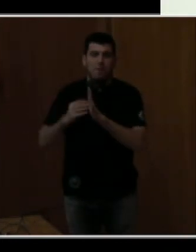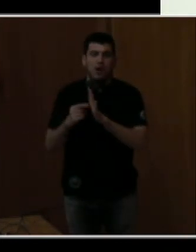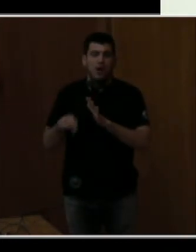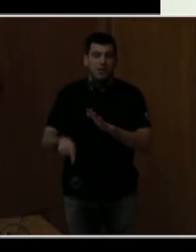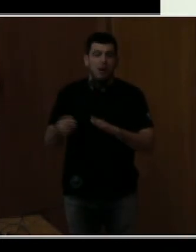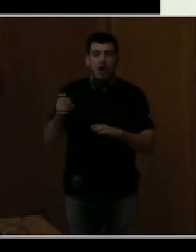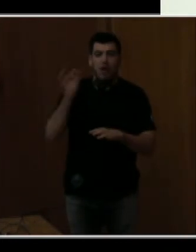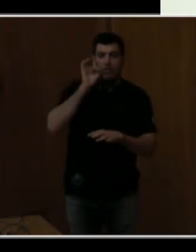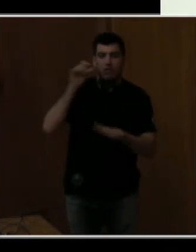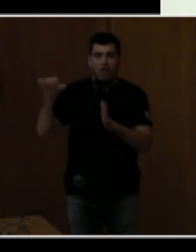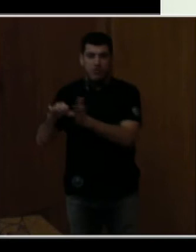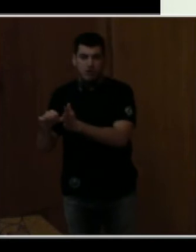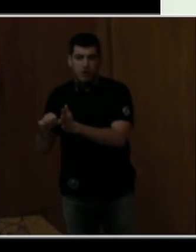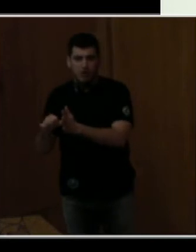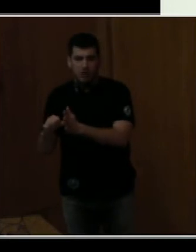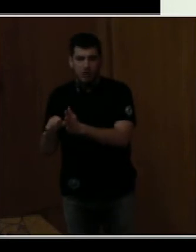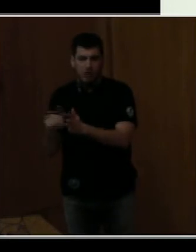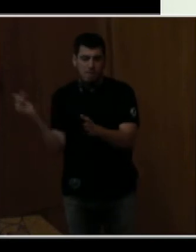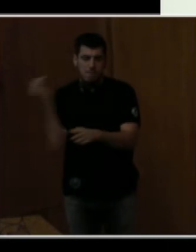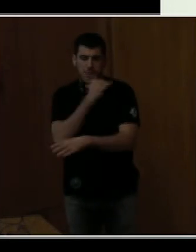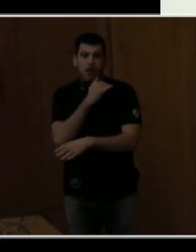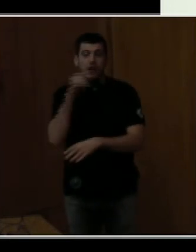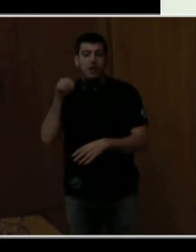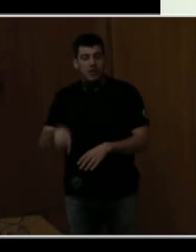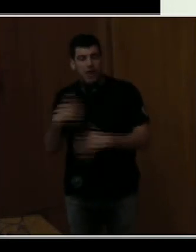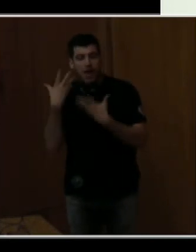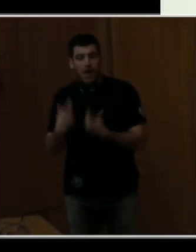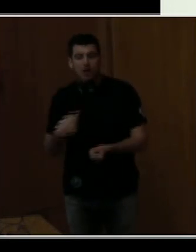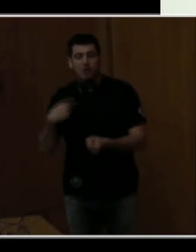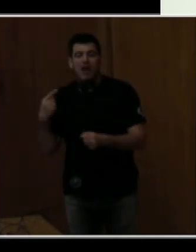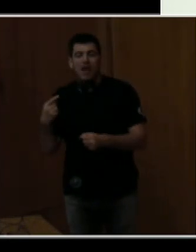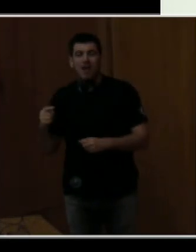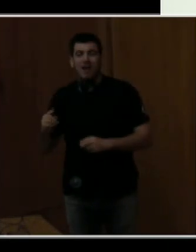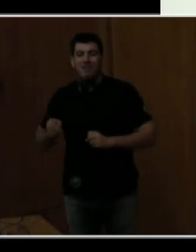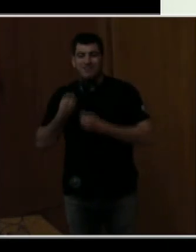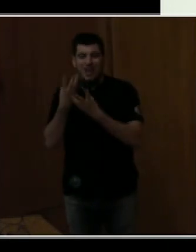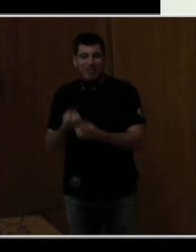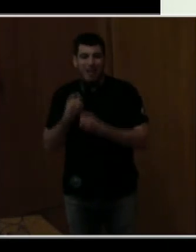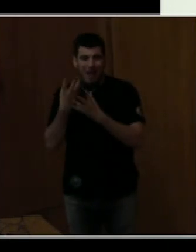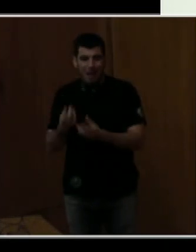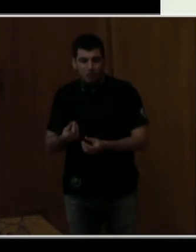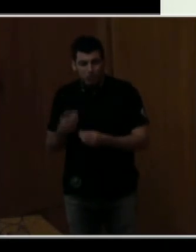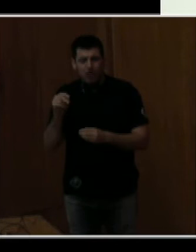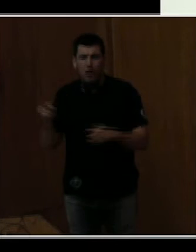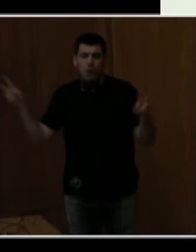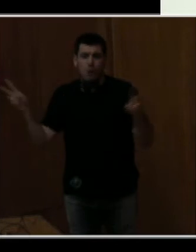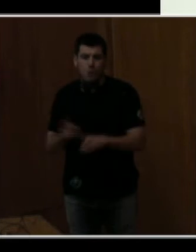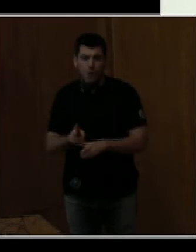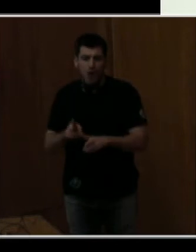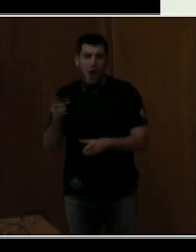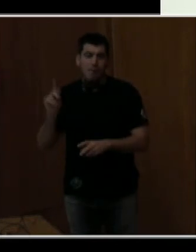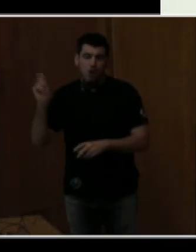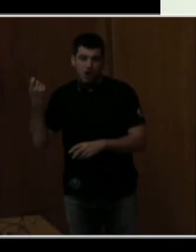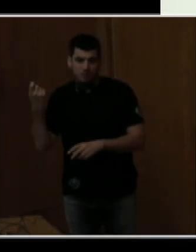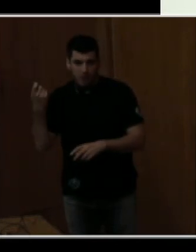Αθήνα-Θεσσαλονίκη. Και έχουν σχετικά μικρότερη κατανάλωση ισχύως από τα ηλεκτρονικά, αν φυσικά τα συνδέσουμε και με τις υψηλές